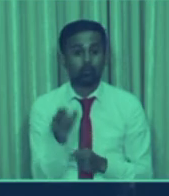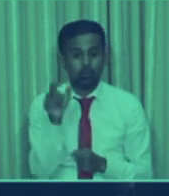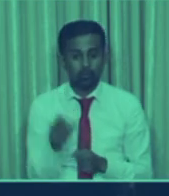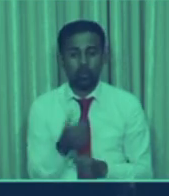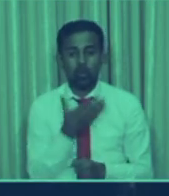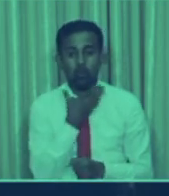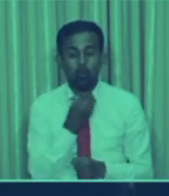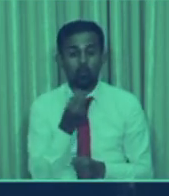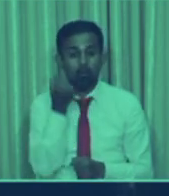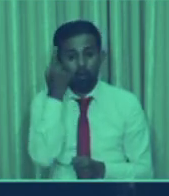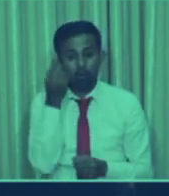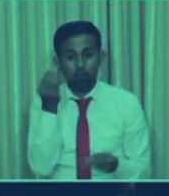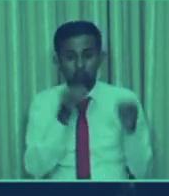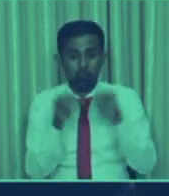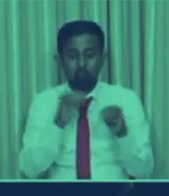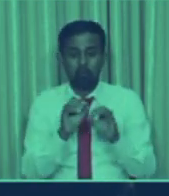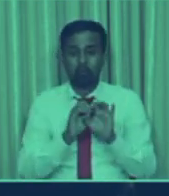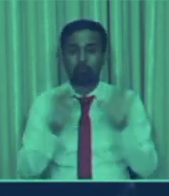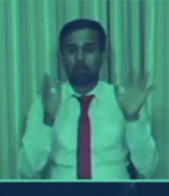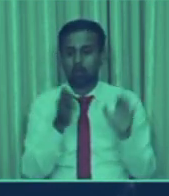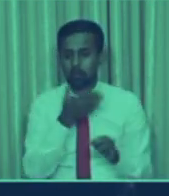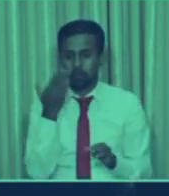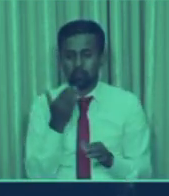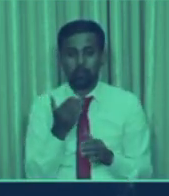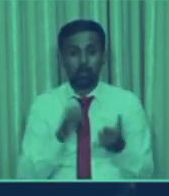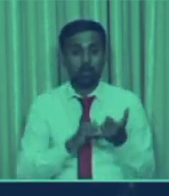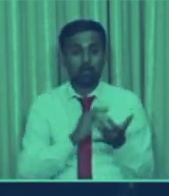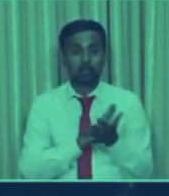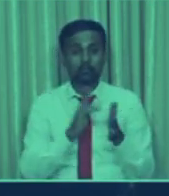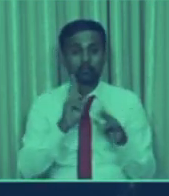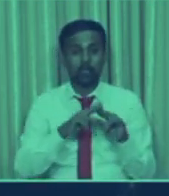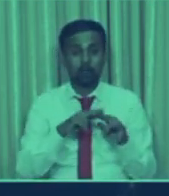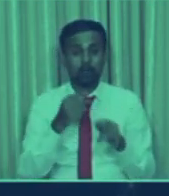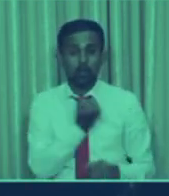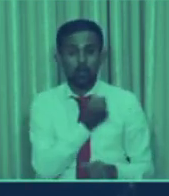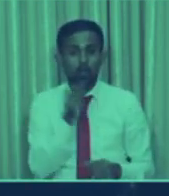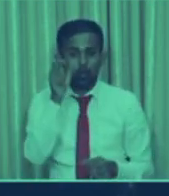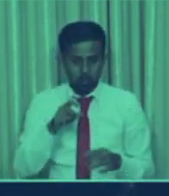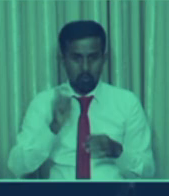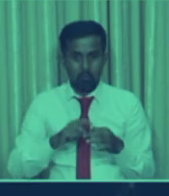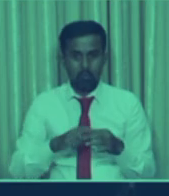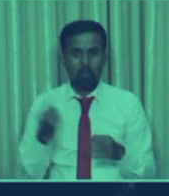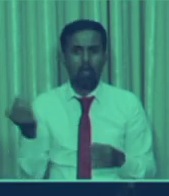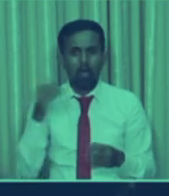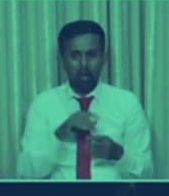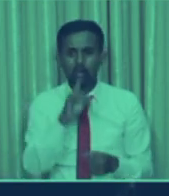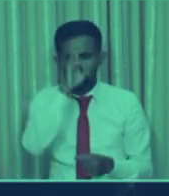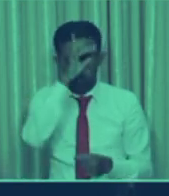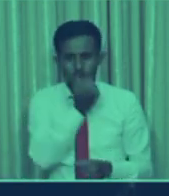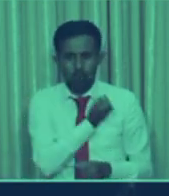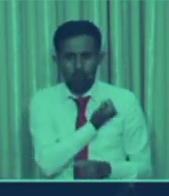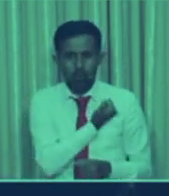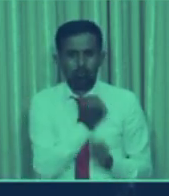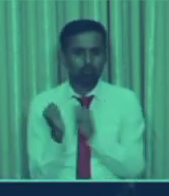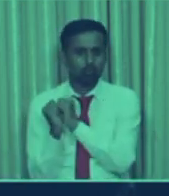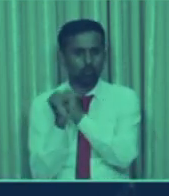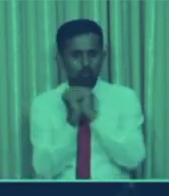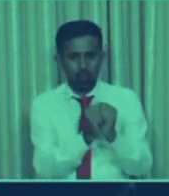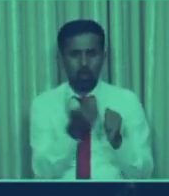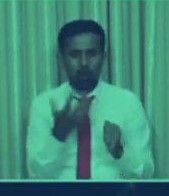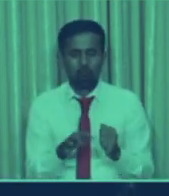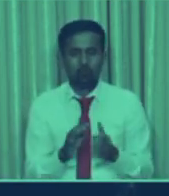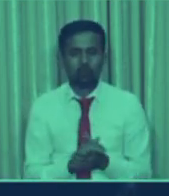டாக்டர் ஷாபி அவர்கள் முற்றுமுழுதாக அவர் குற்றச்சாட்டுகள் இருந்து விடுவிக்கப்பட்டு மீண்டும் வைத்தியசாலையில் இணைத்துக் கொள்ளப்பட்டிருக்கிறார். உண்மையிலே முழு சமூகமும் நீதியை நியாயத்தை விரும்புகின்ற அத்தனை பேரும்